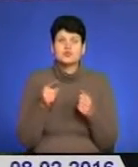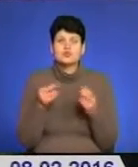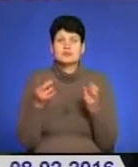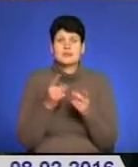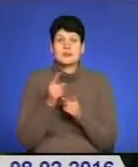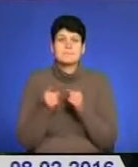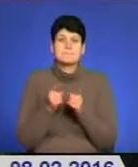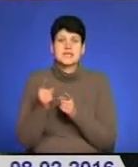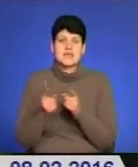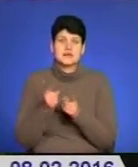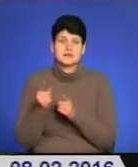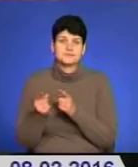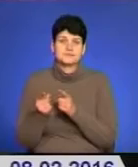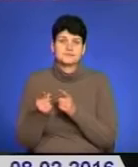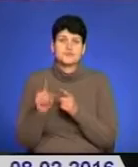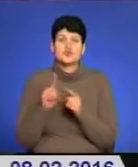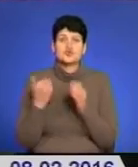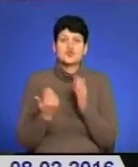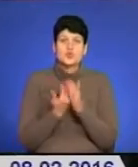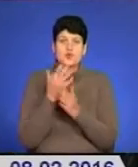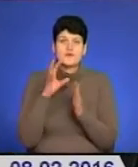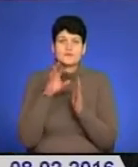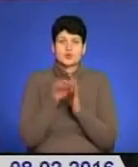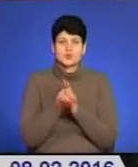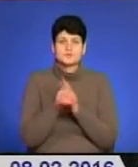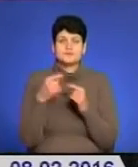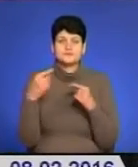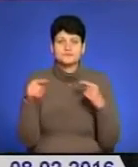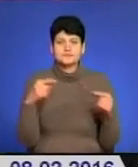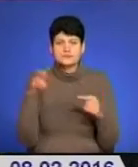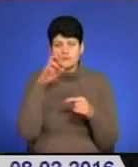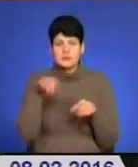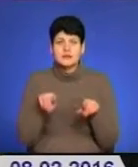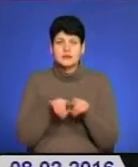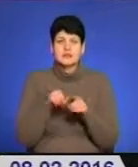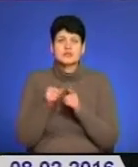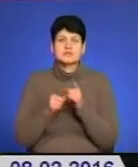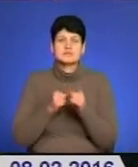міняти? Щось нове вносити. В інших країнах також змінюється.